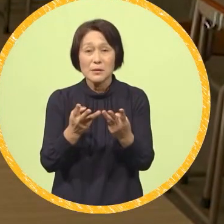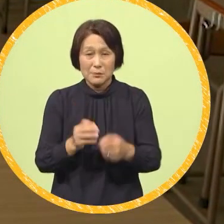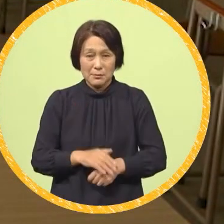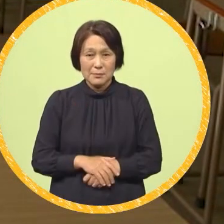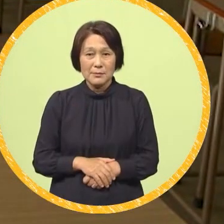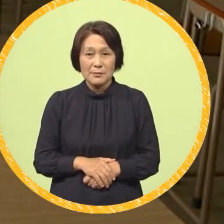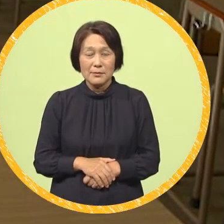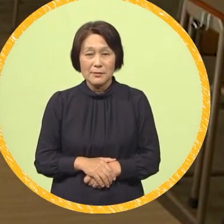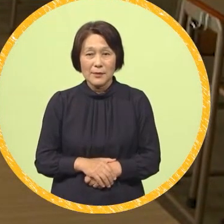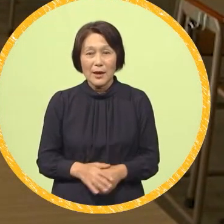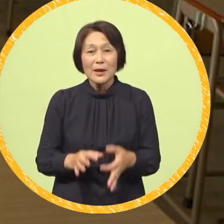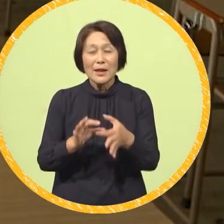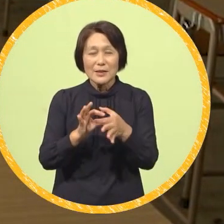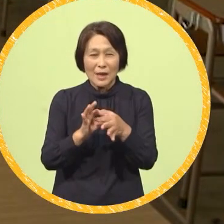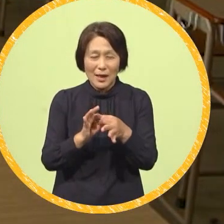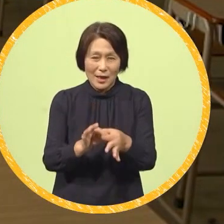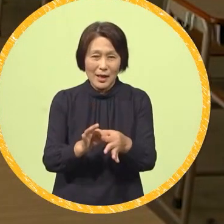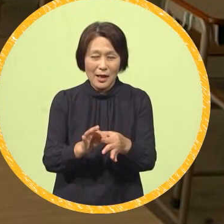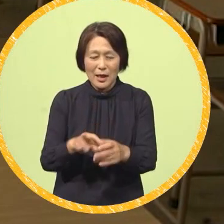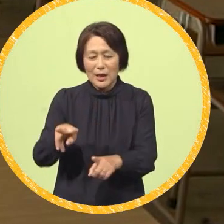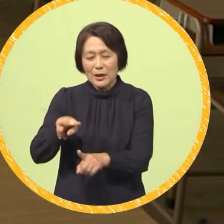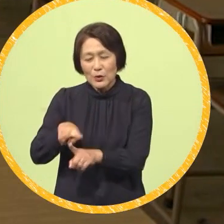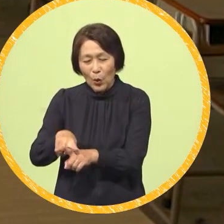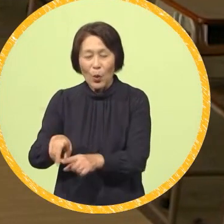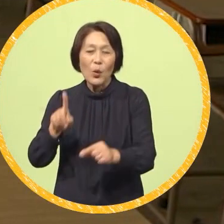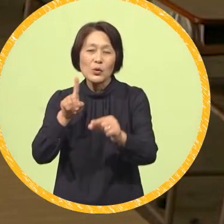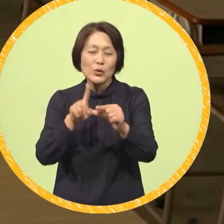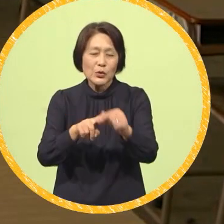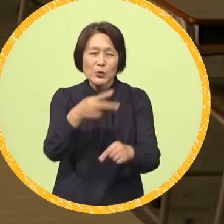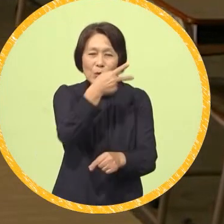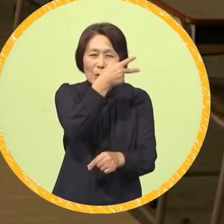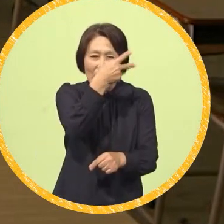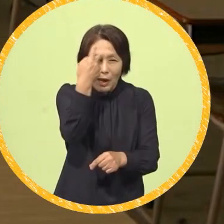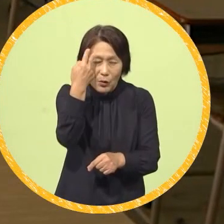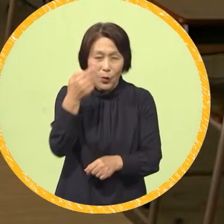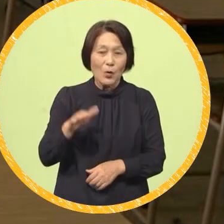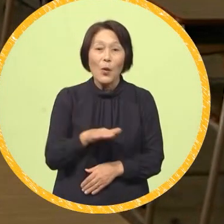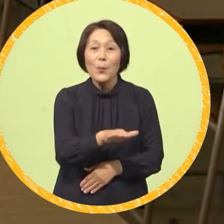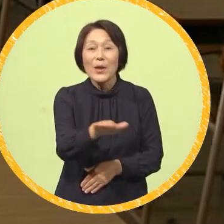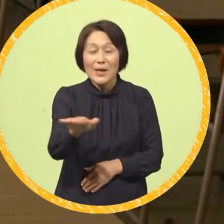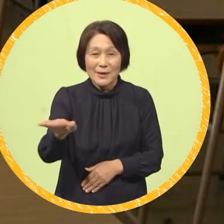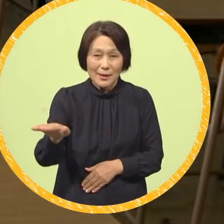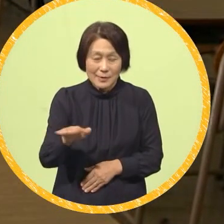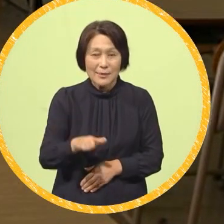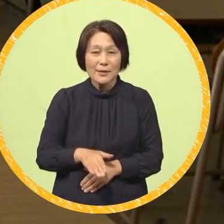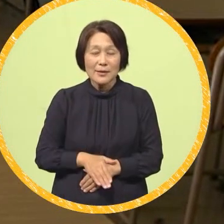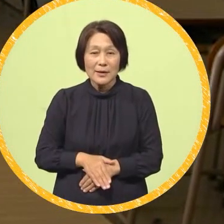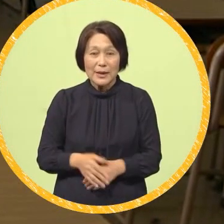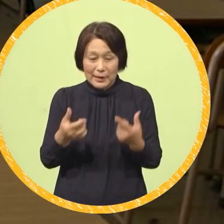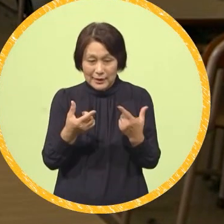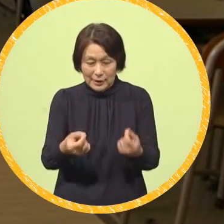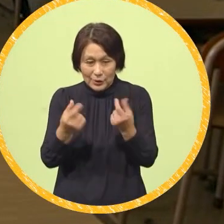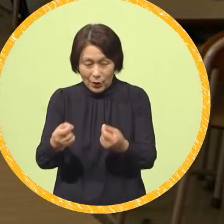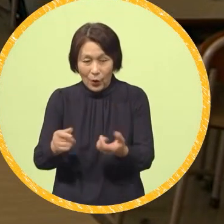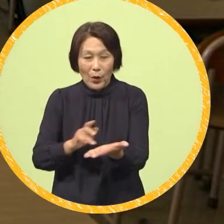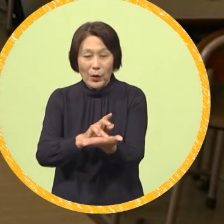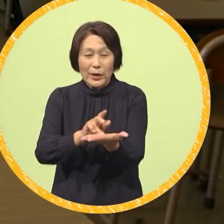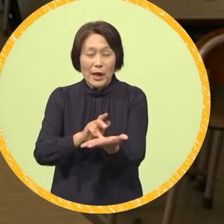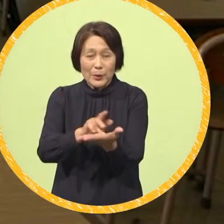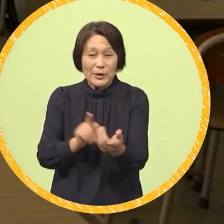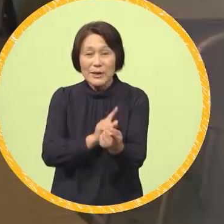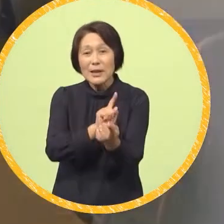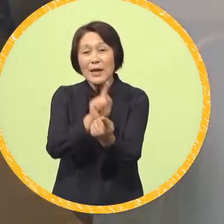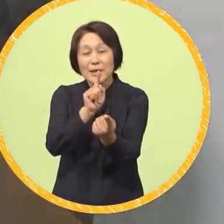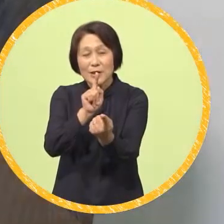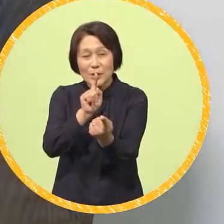。この辺はやっぱり小学校、中学校、高校、少年たちにしっかりした薬物に対